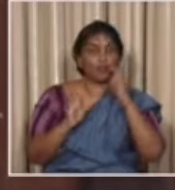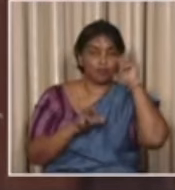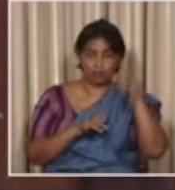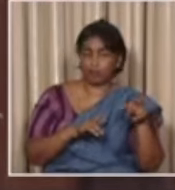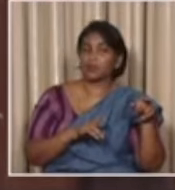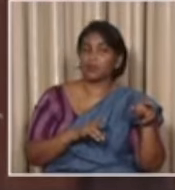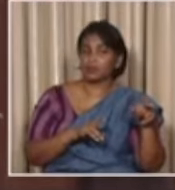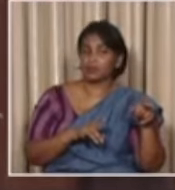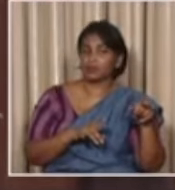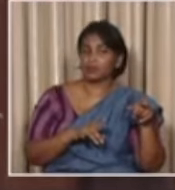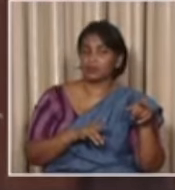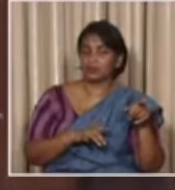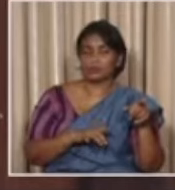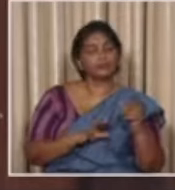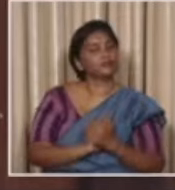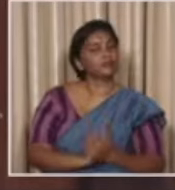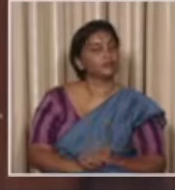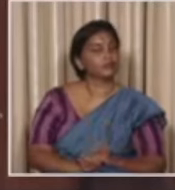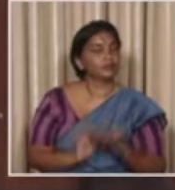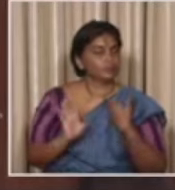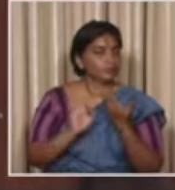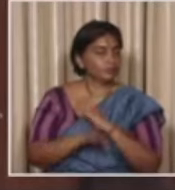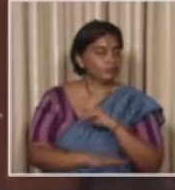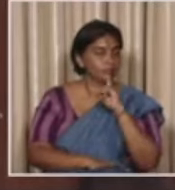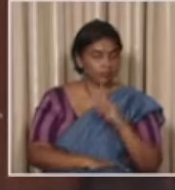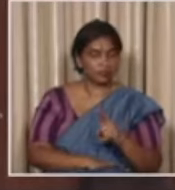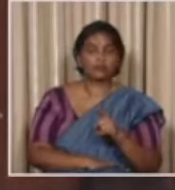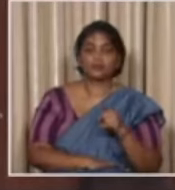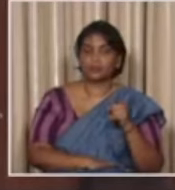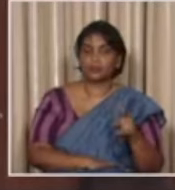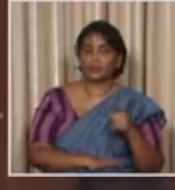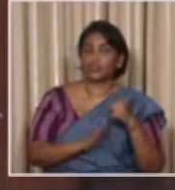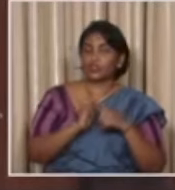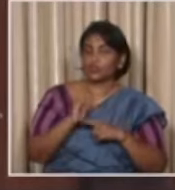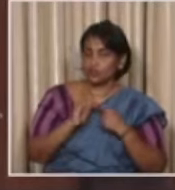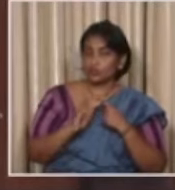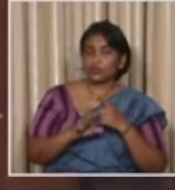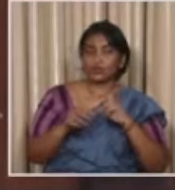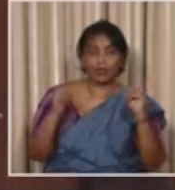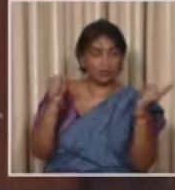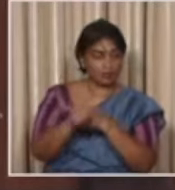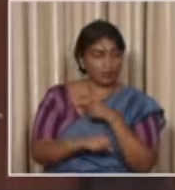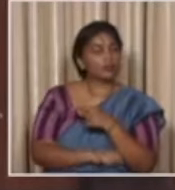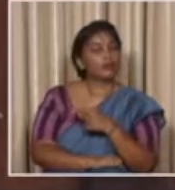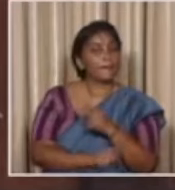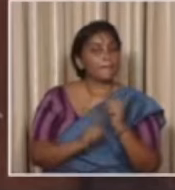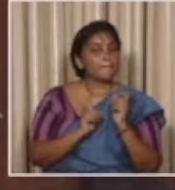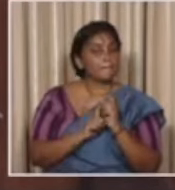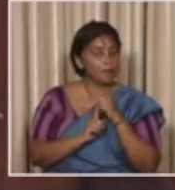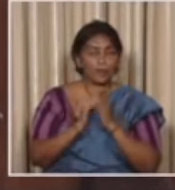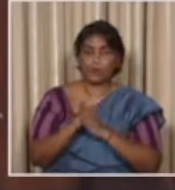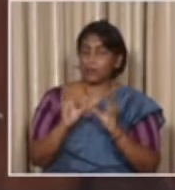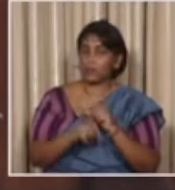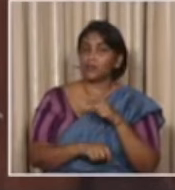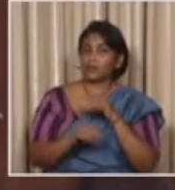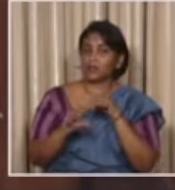පුද්ගලයා මෙන්න මේකේ මම මීට පෙර කිව්වා අසාද් මේ අර ජූඩ් වර්සා රෙජීගේ ඝාතනයේදී පිල්ලයන්ගේ මාධ්‍ය